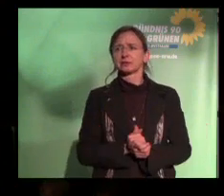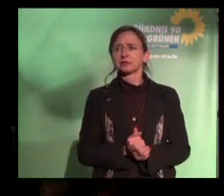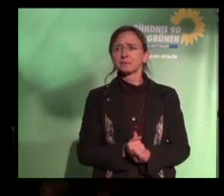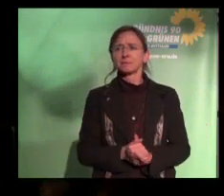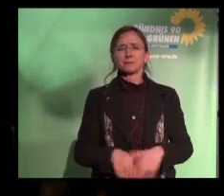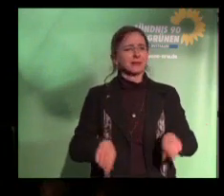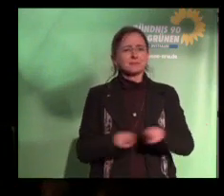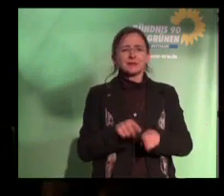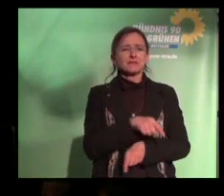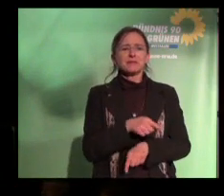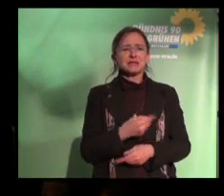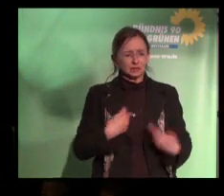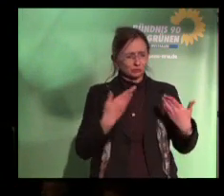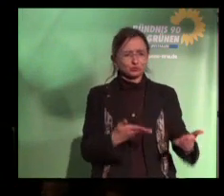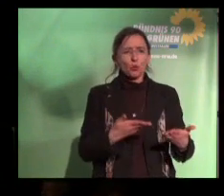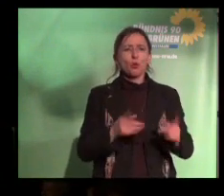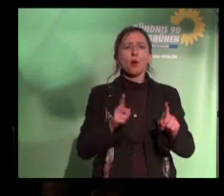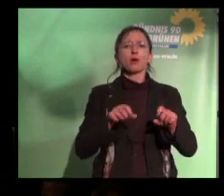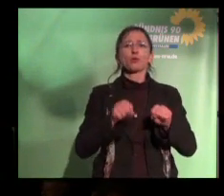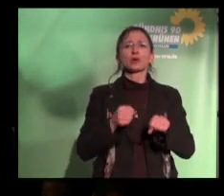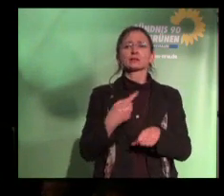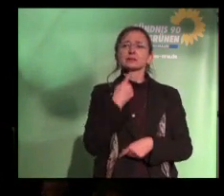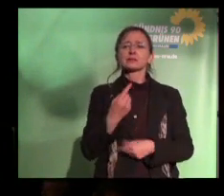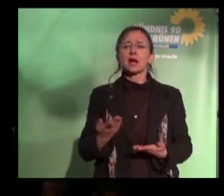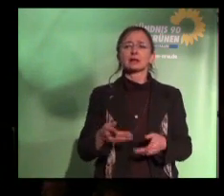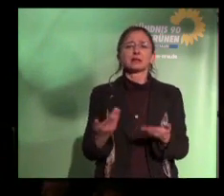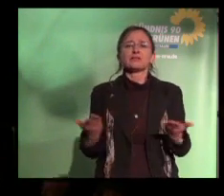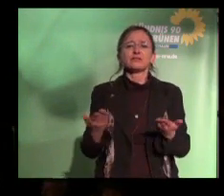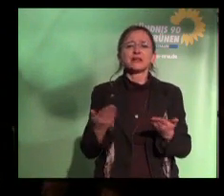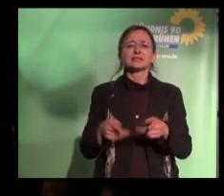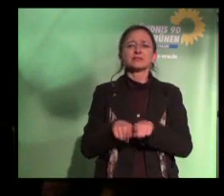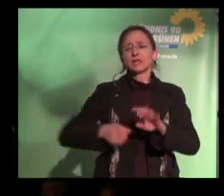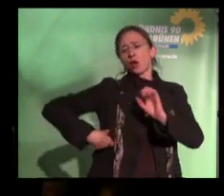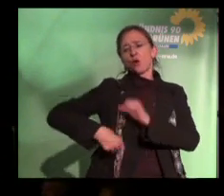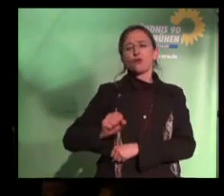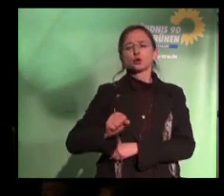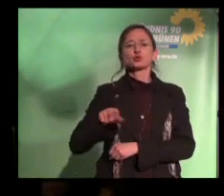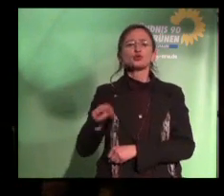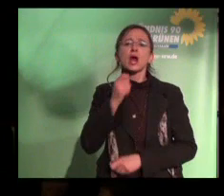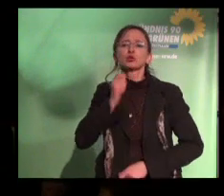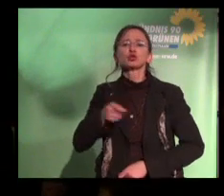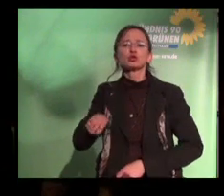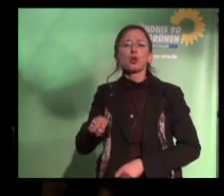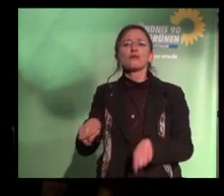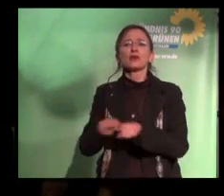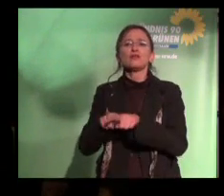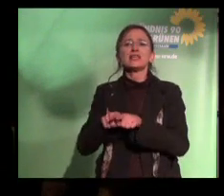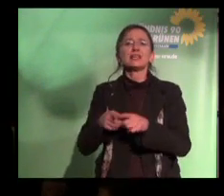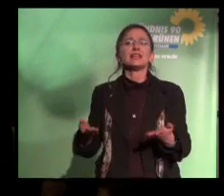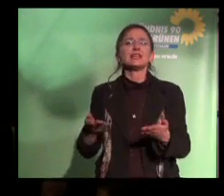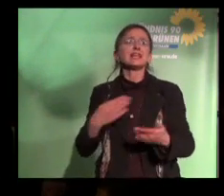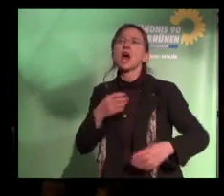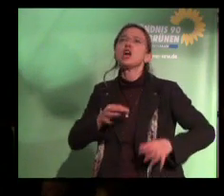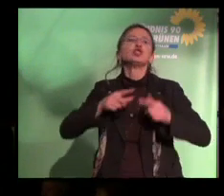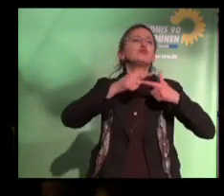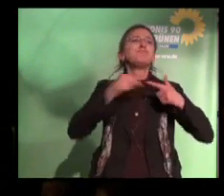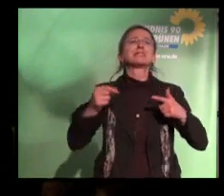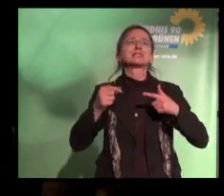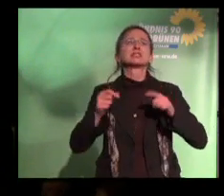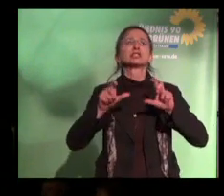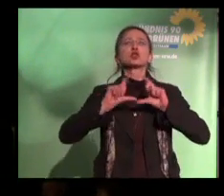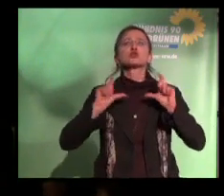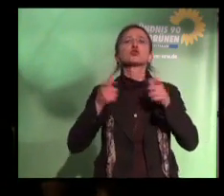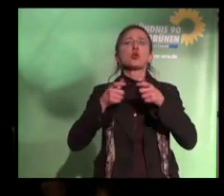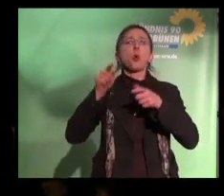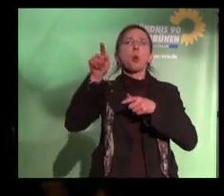Da hätte sie doch genauso gut sagen können, Fortuna Düsseldorf ist einer der größten europäischen Spitzenclubs im Fußball. Ja. Oder da